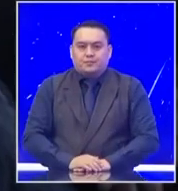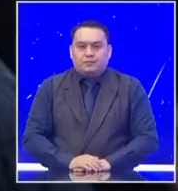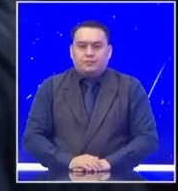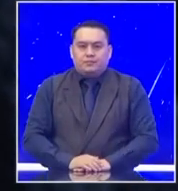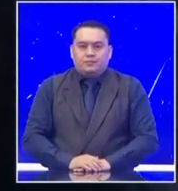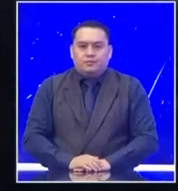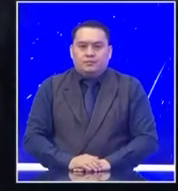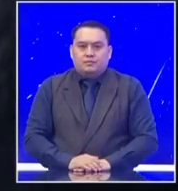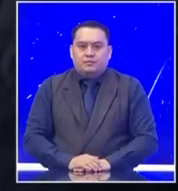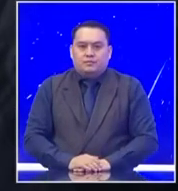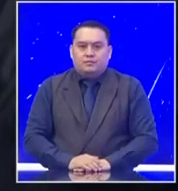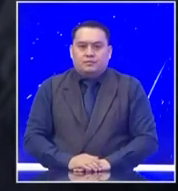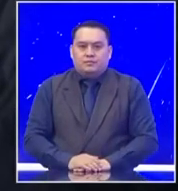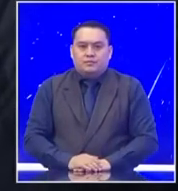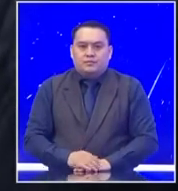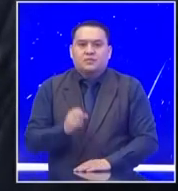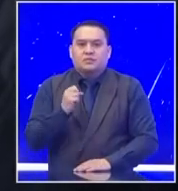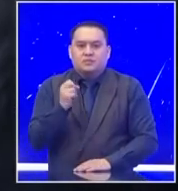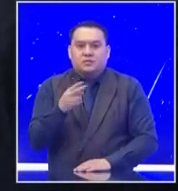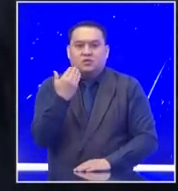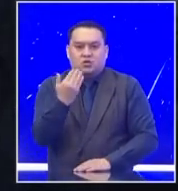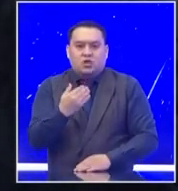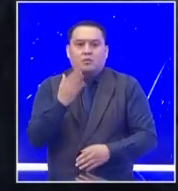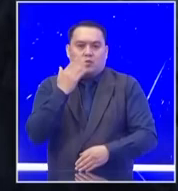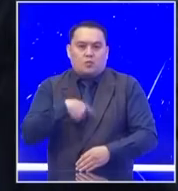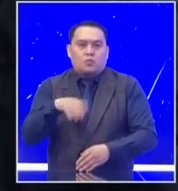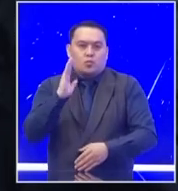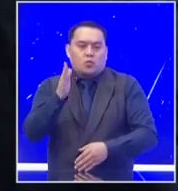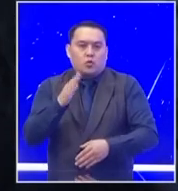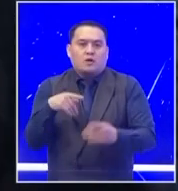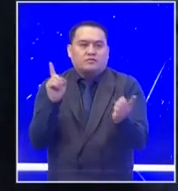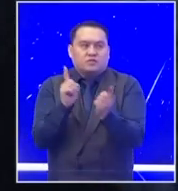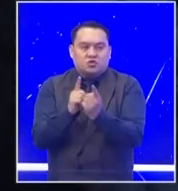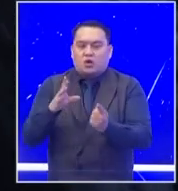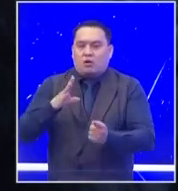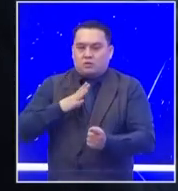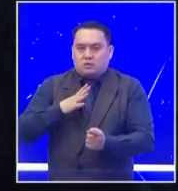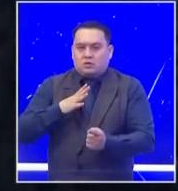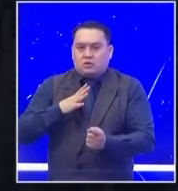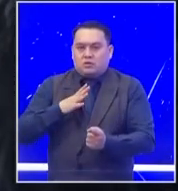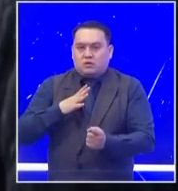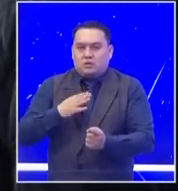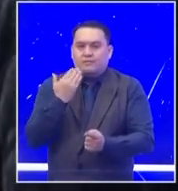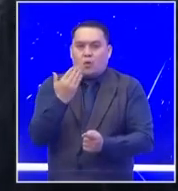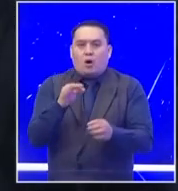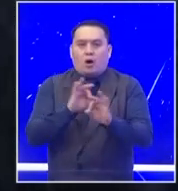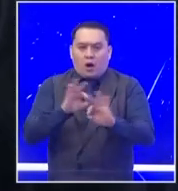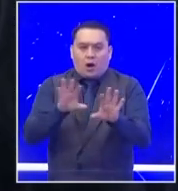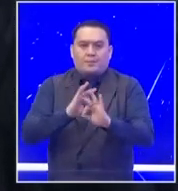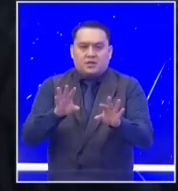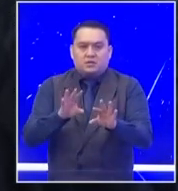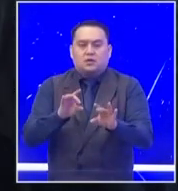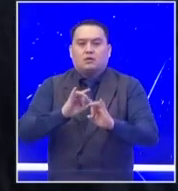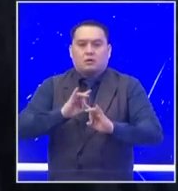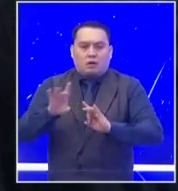Вы сами делаете, да, мы сами будем делать, да. Я с Александром Викторовичем вчера встречался, да. 2 часа дня. Ему объяснил, все